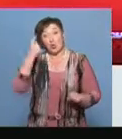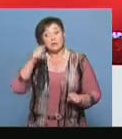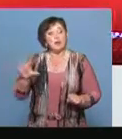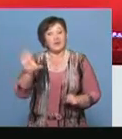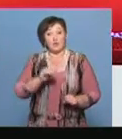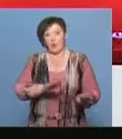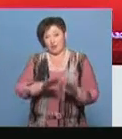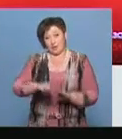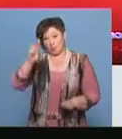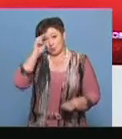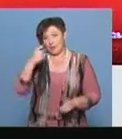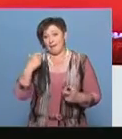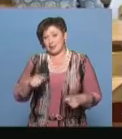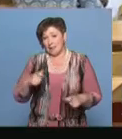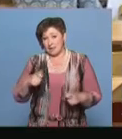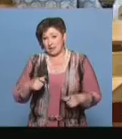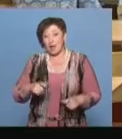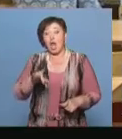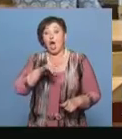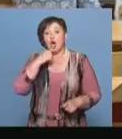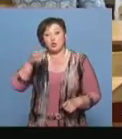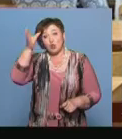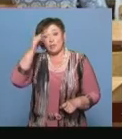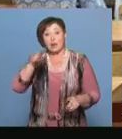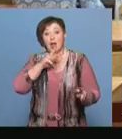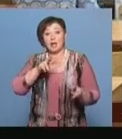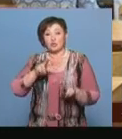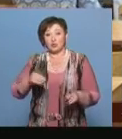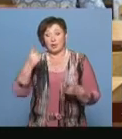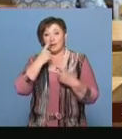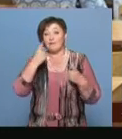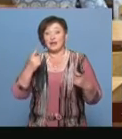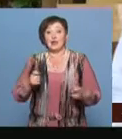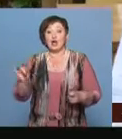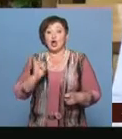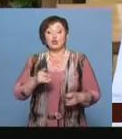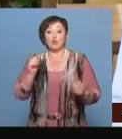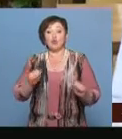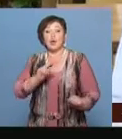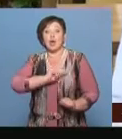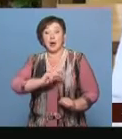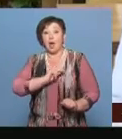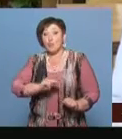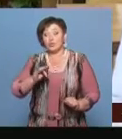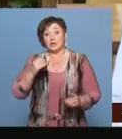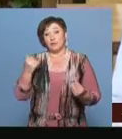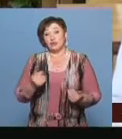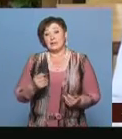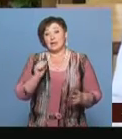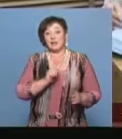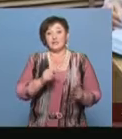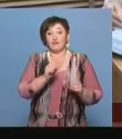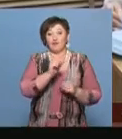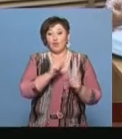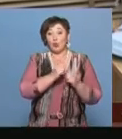о единых госэкзаменах. Рособранадзор открывает горячую телефонную линию. Работать она будет с 11 часов до полудня